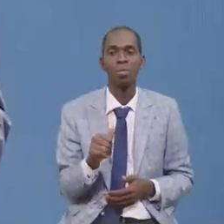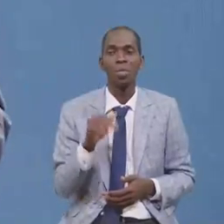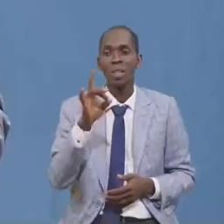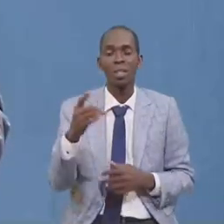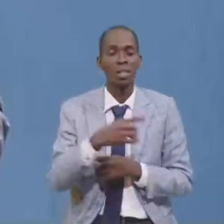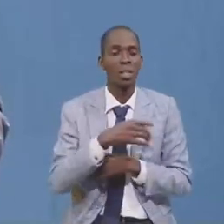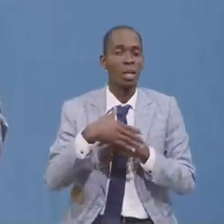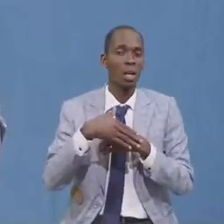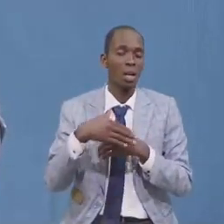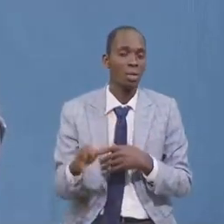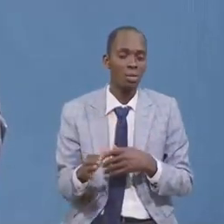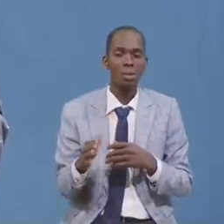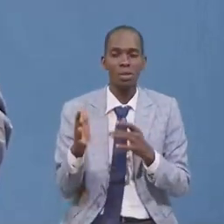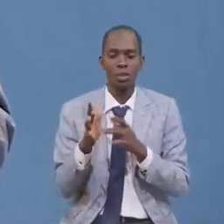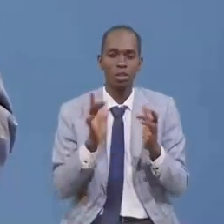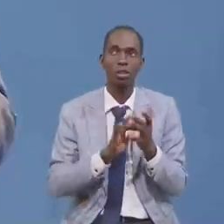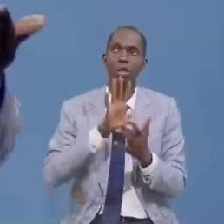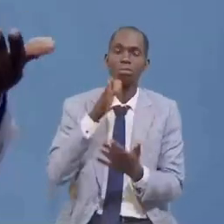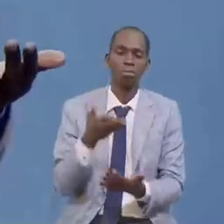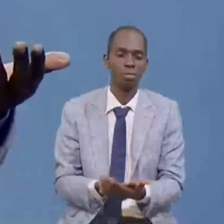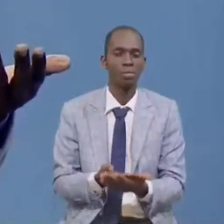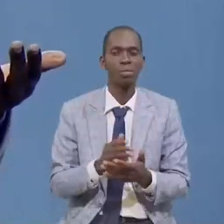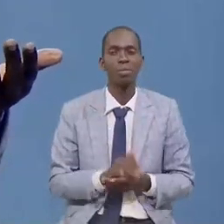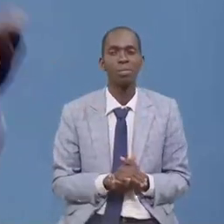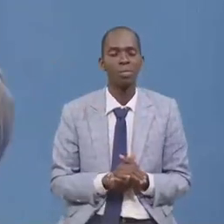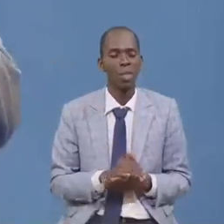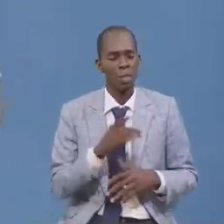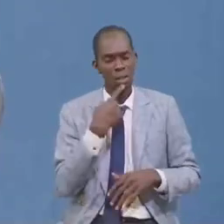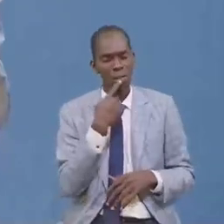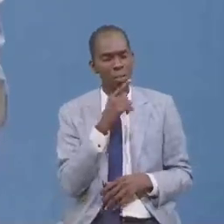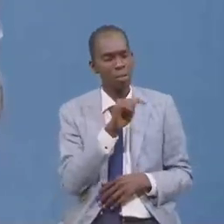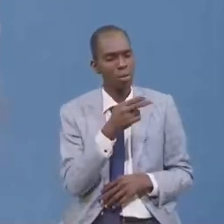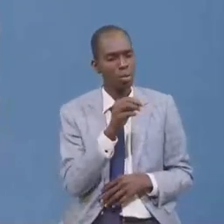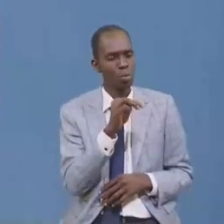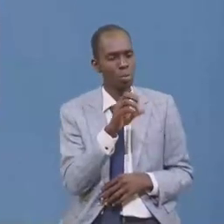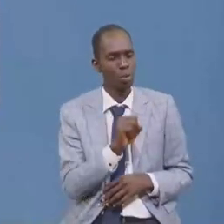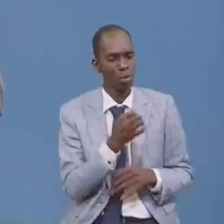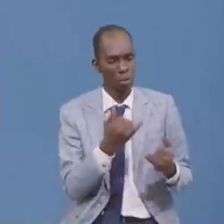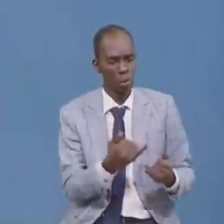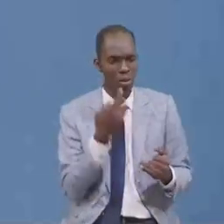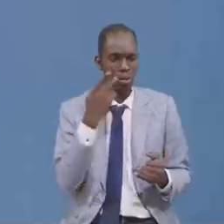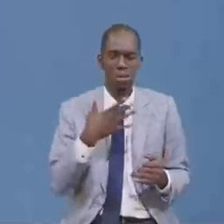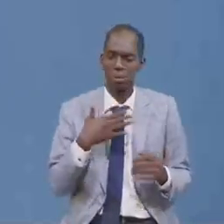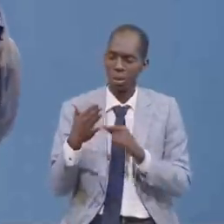Et après que Jésus soit venu, Thomas, vois ma main,